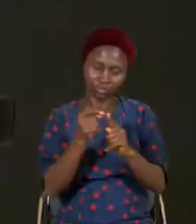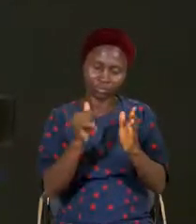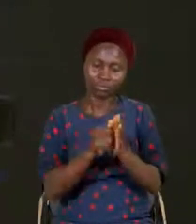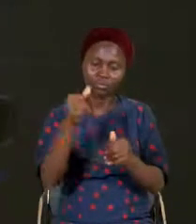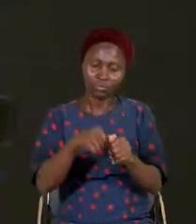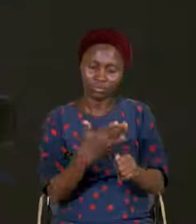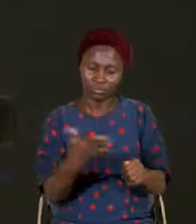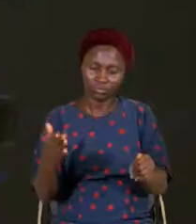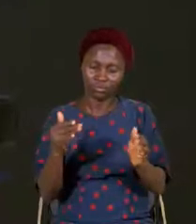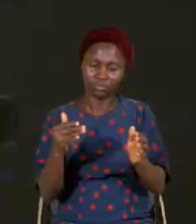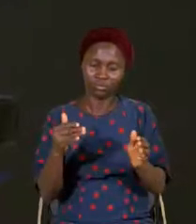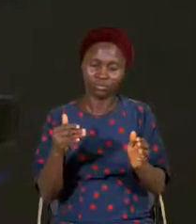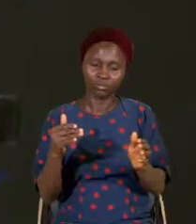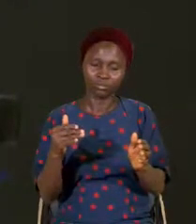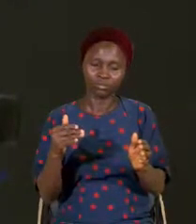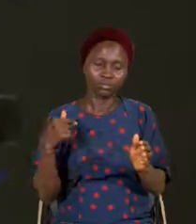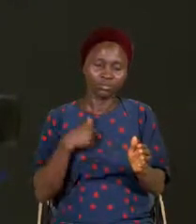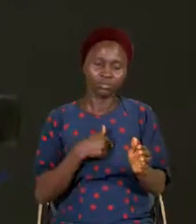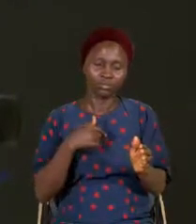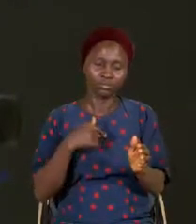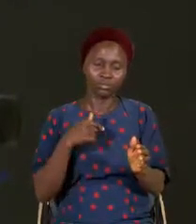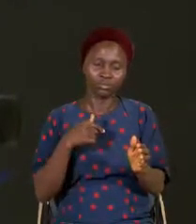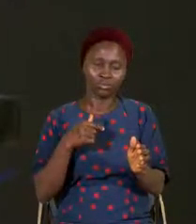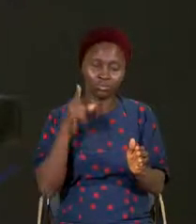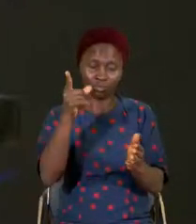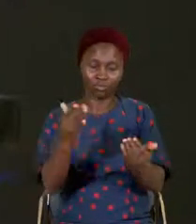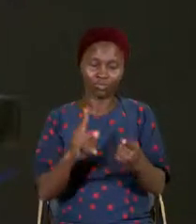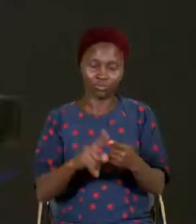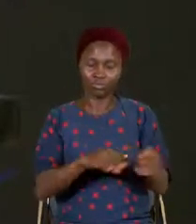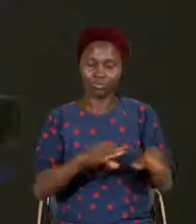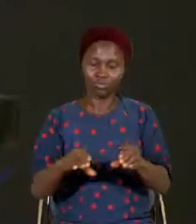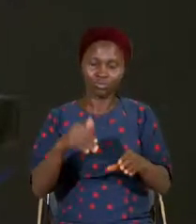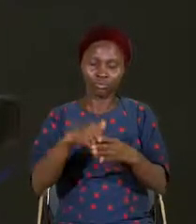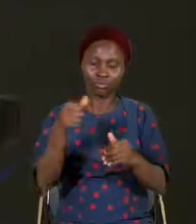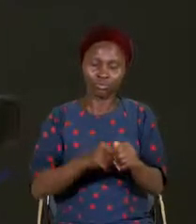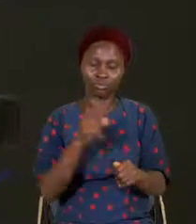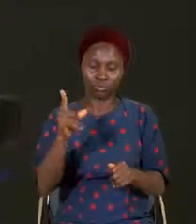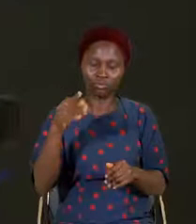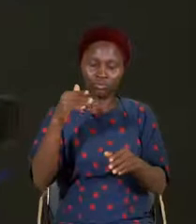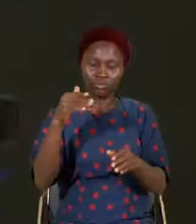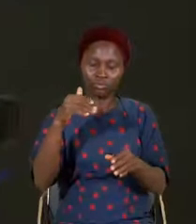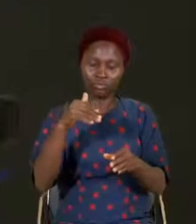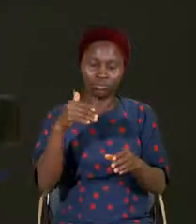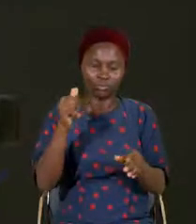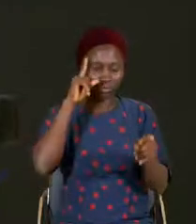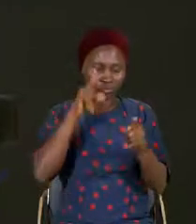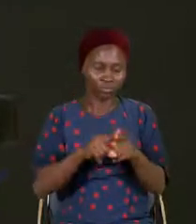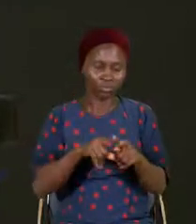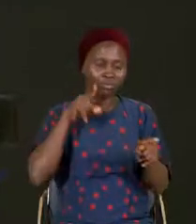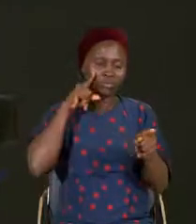cette parole, afin que ce que tu veux voir accompli dans chacun, dans une soeur, dans un frère, dans son mari,